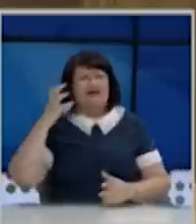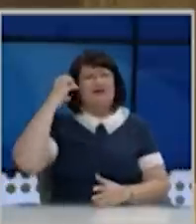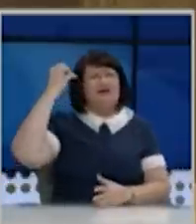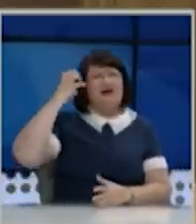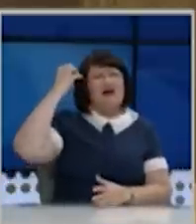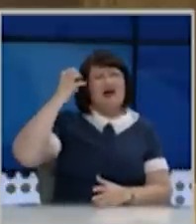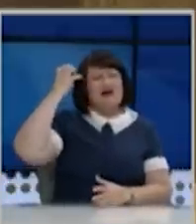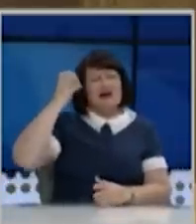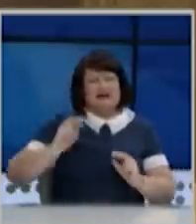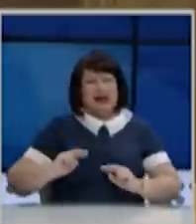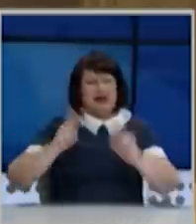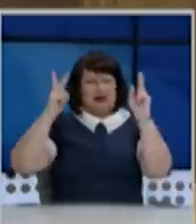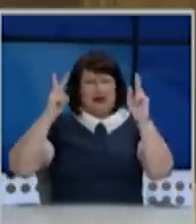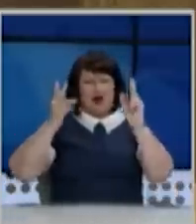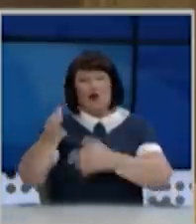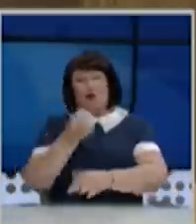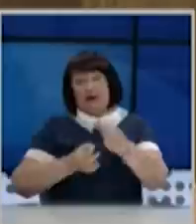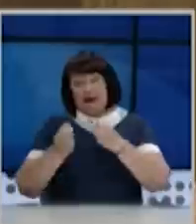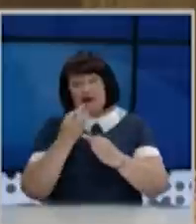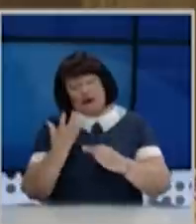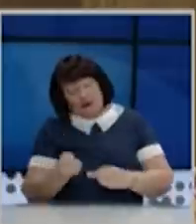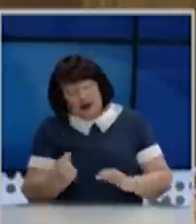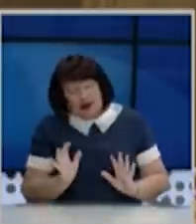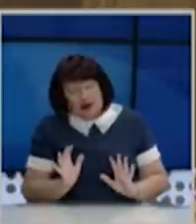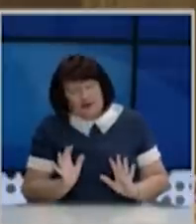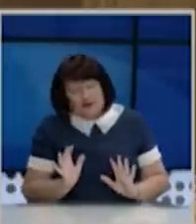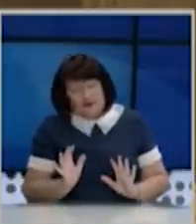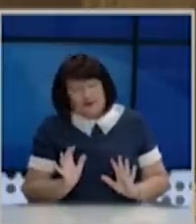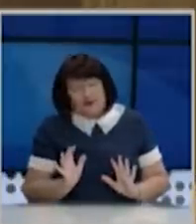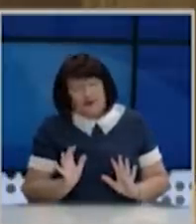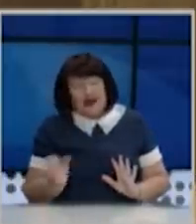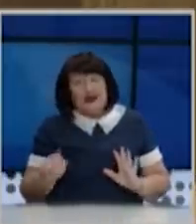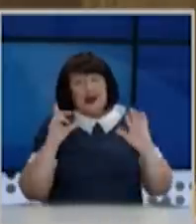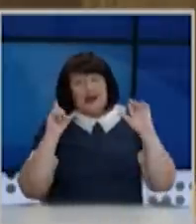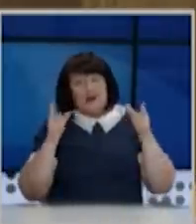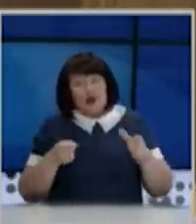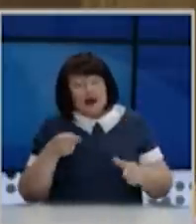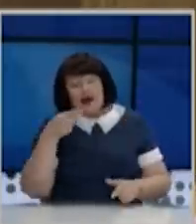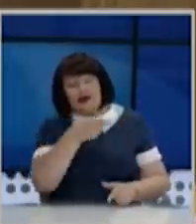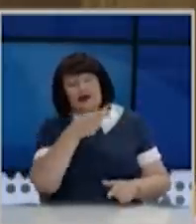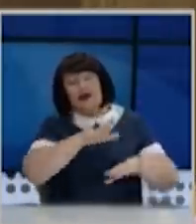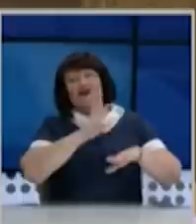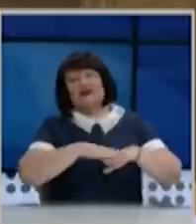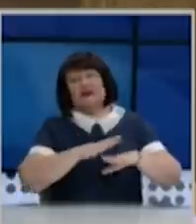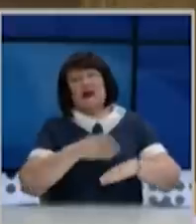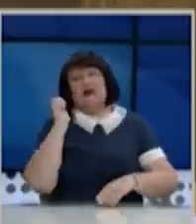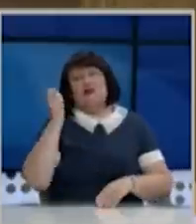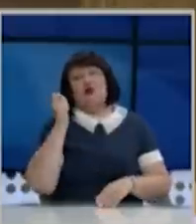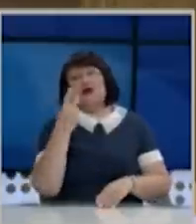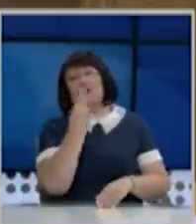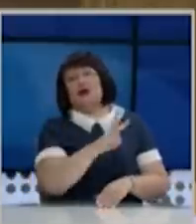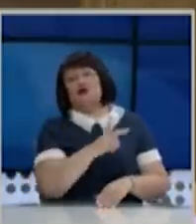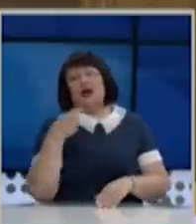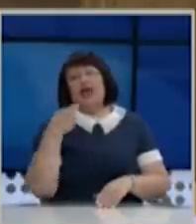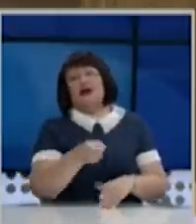φαντασιακούς αντιπάλους και αν επινοήσετε, εσείς και η πολιτική σας είναι ο πραγματικός αυτούργος αυτού του πολιτικού